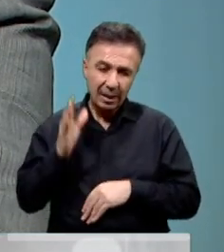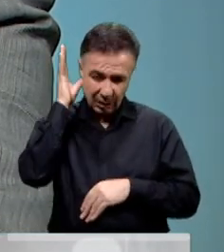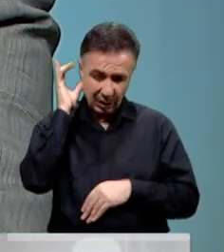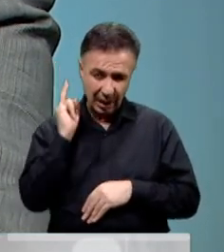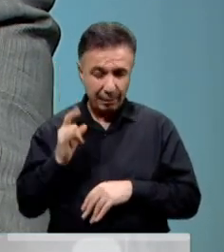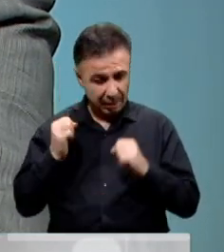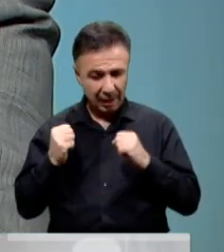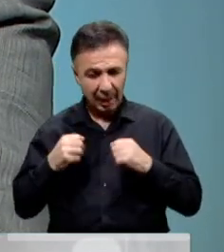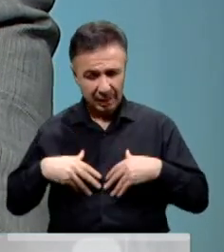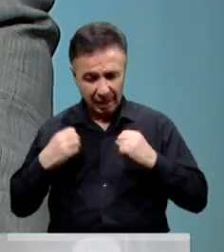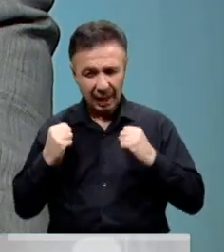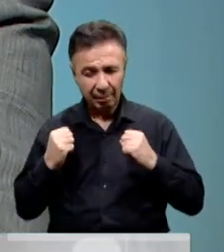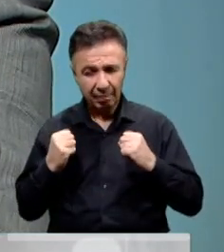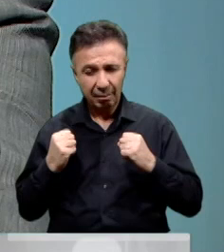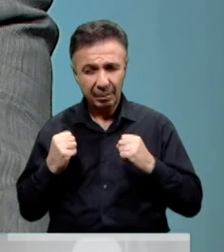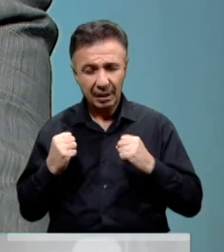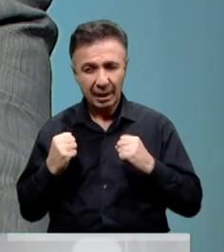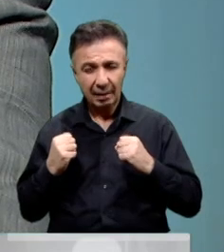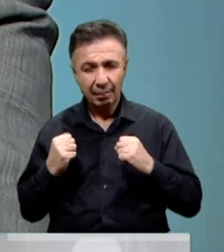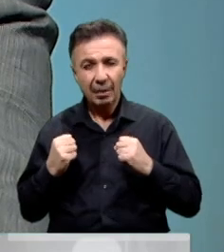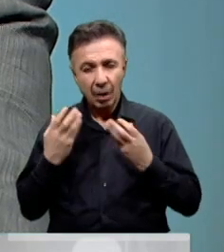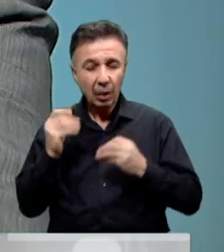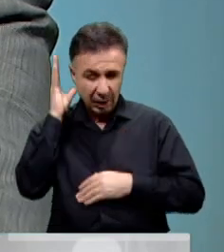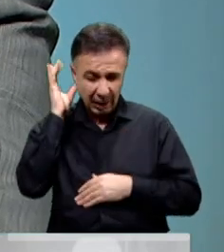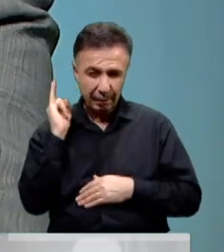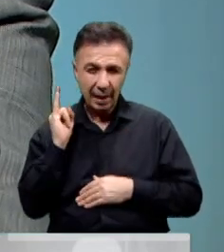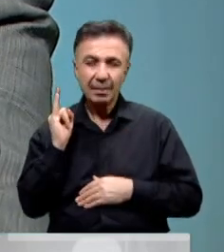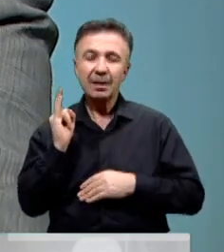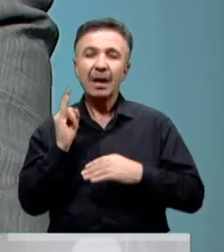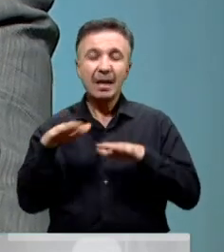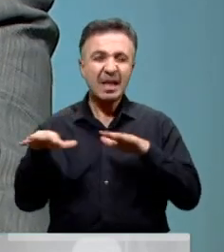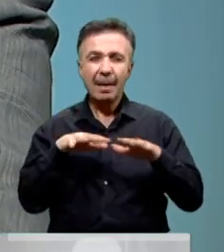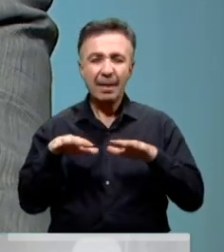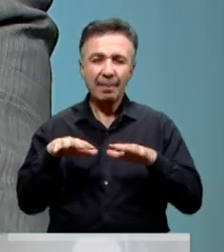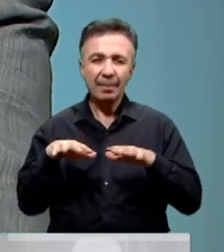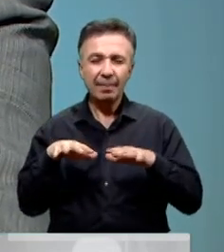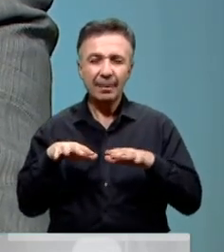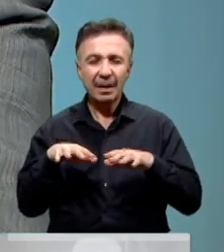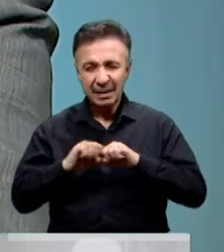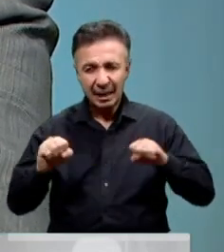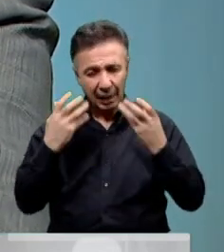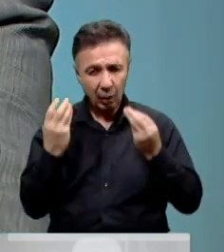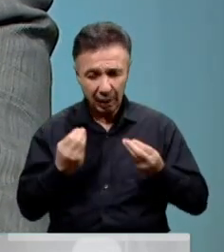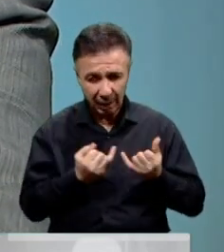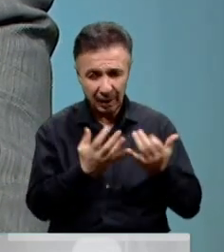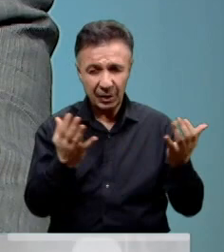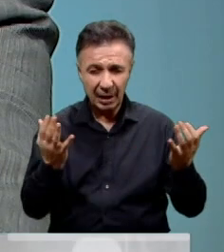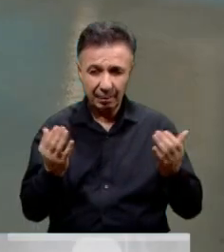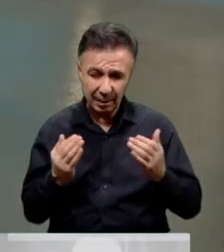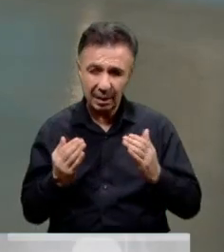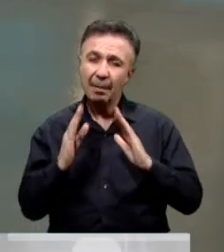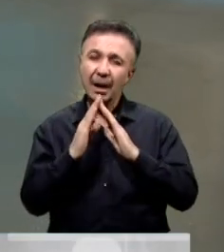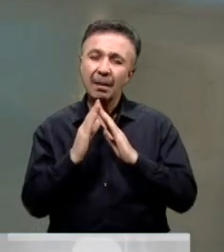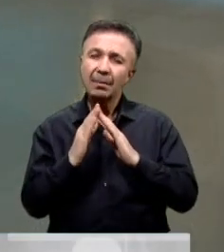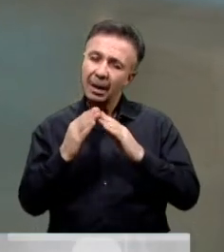depremzedeler için bir barınma merkezleridir. Nasıl kendi evlerinde bu durumda, yani